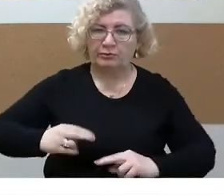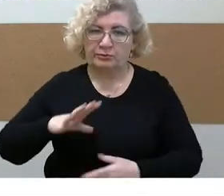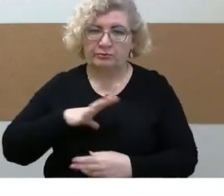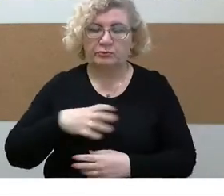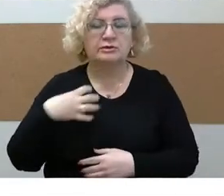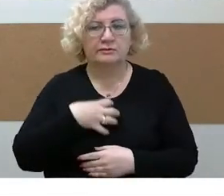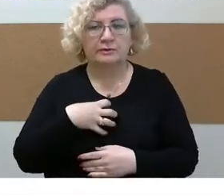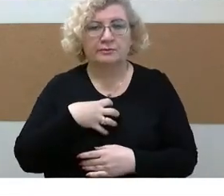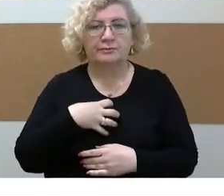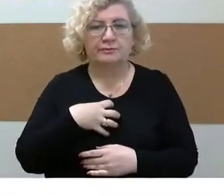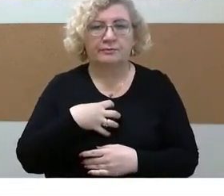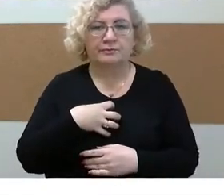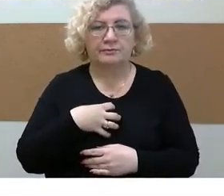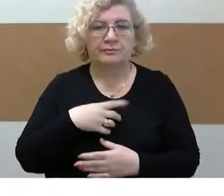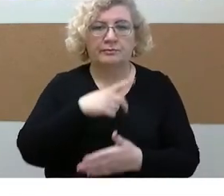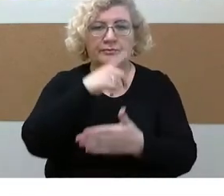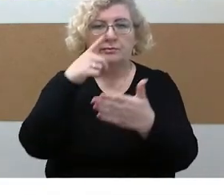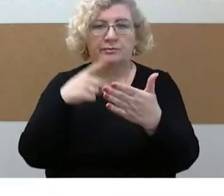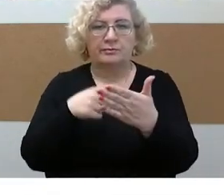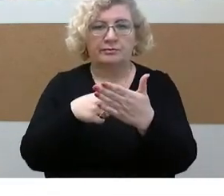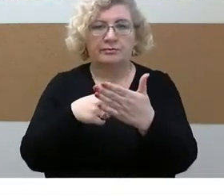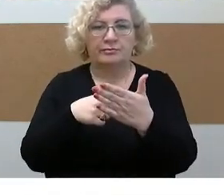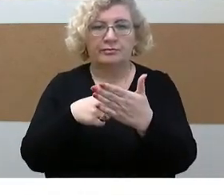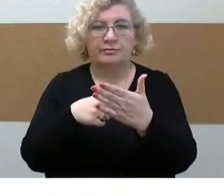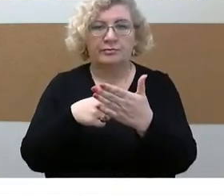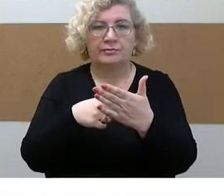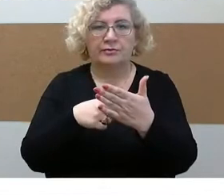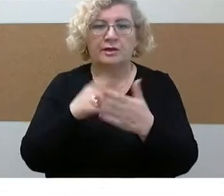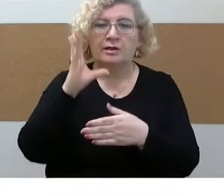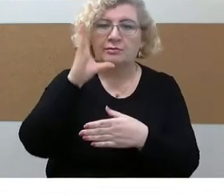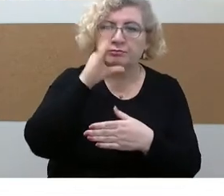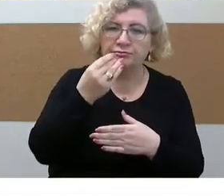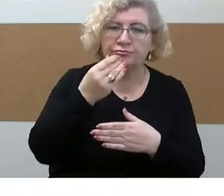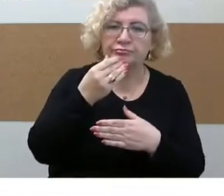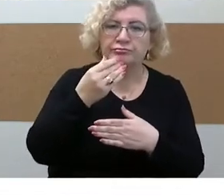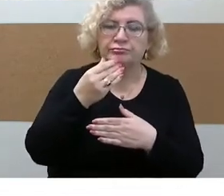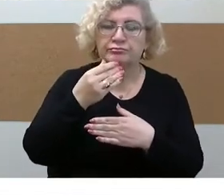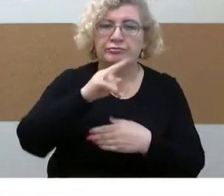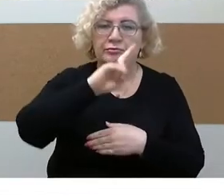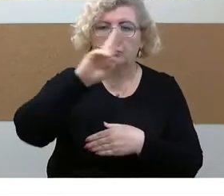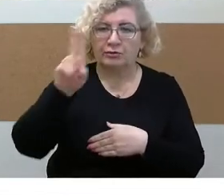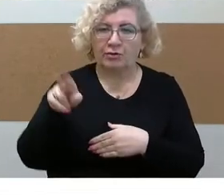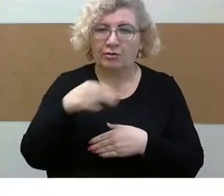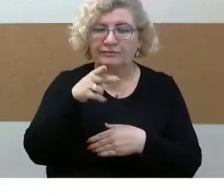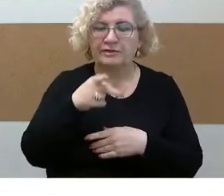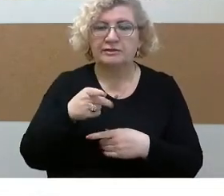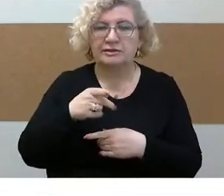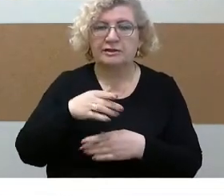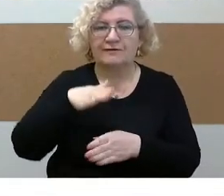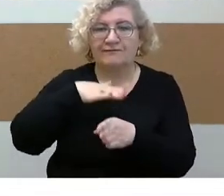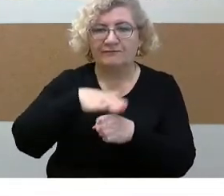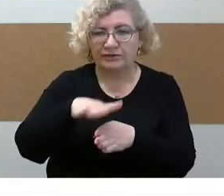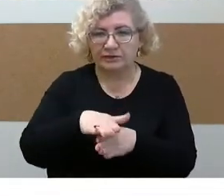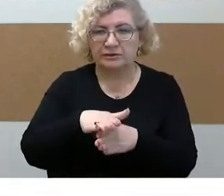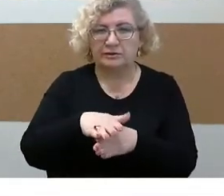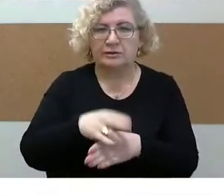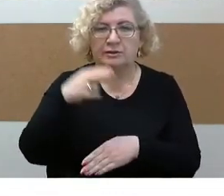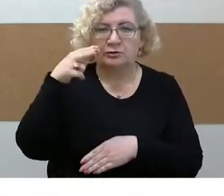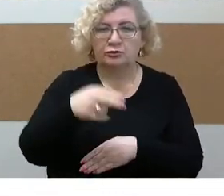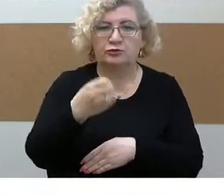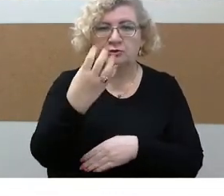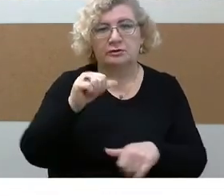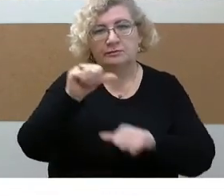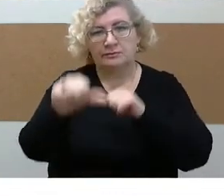svarbus. Klausimas, ar iki galo patenkinantys konvencijos nuostatas. Tai 2014